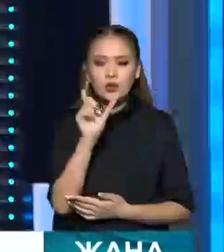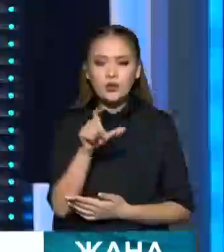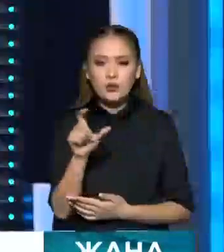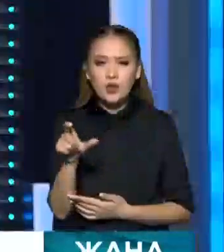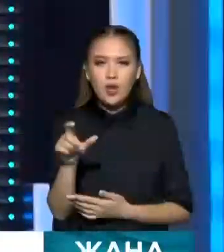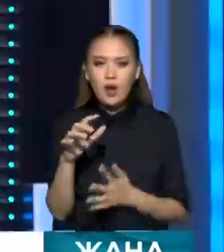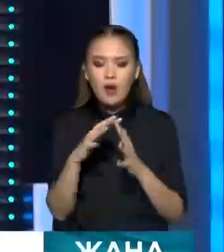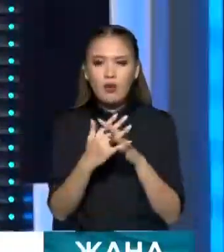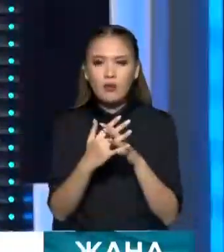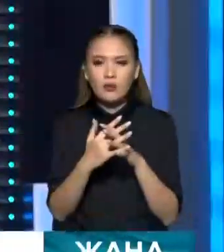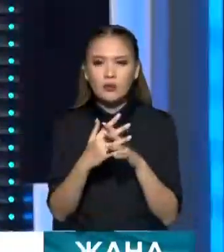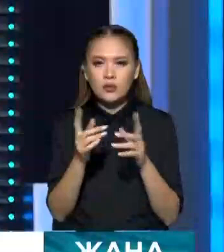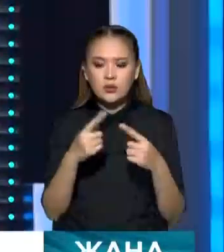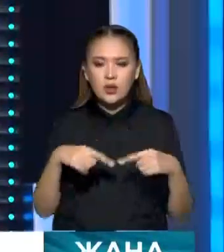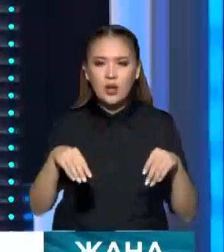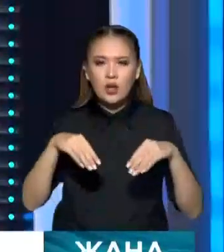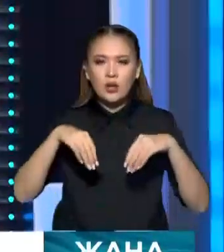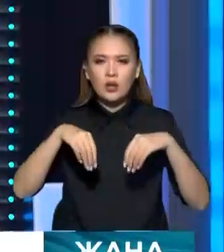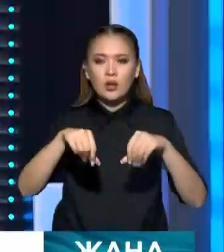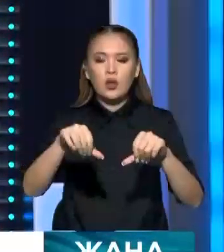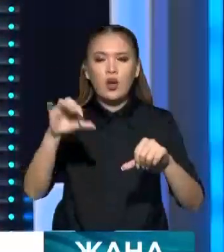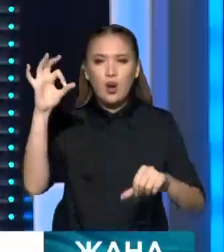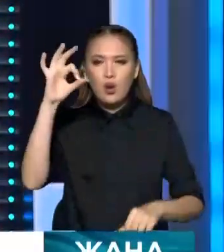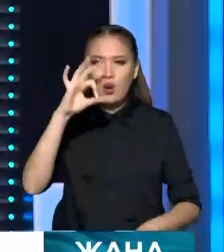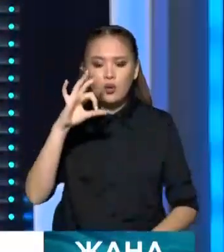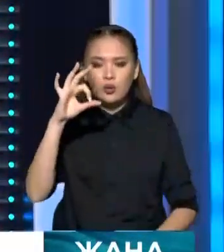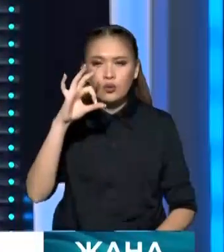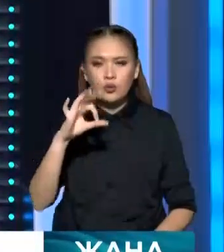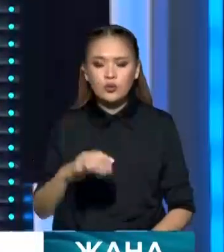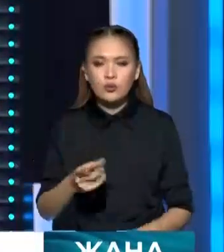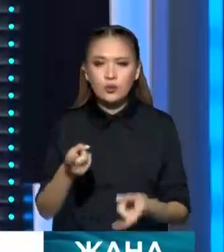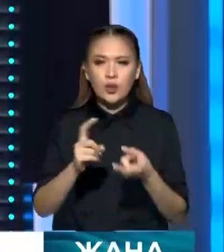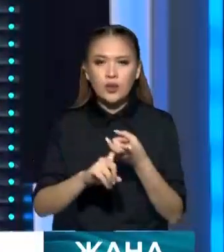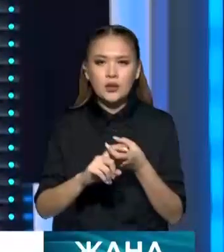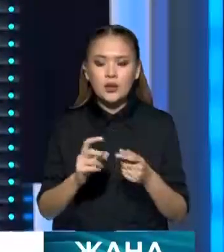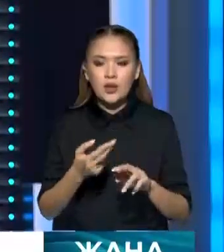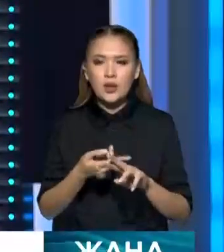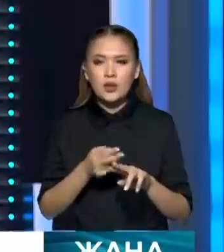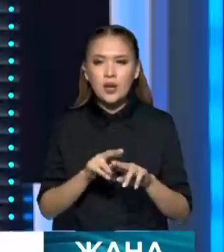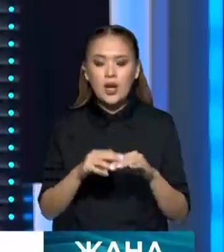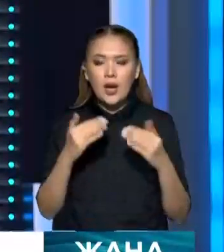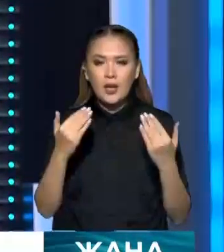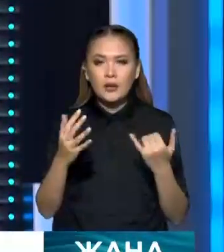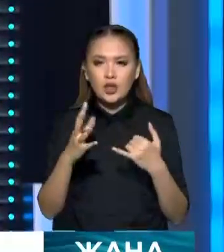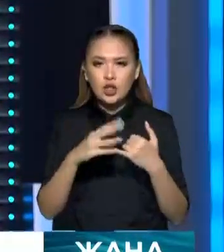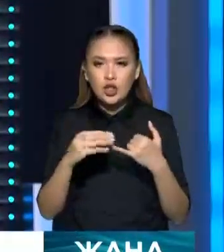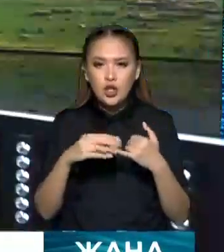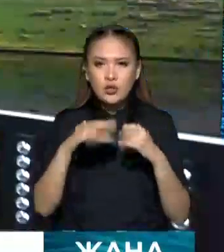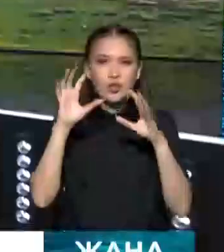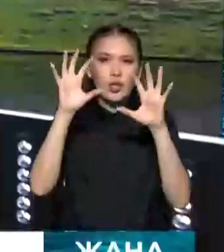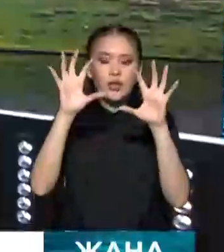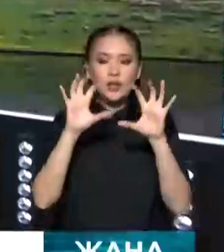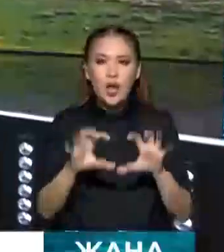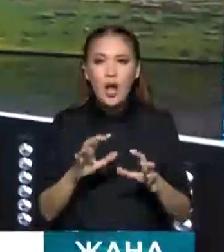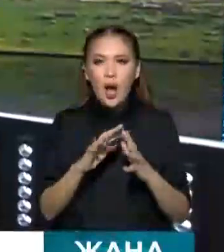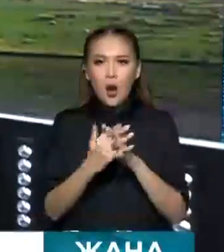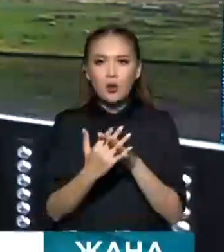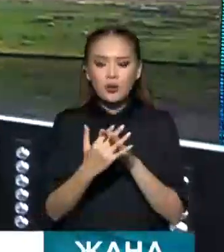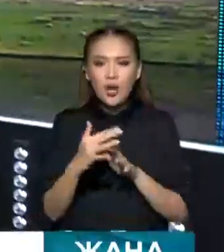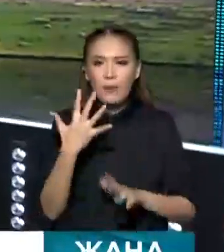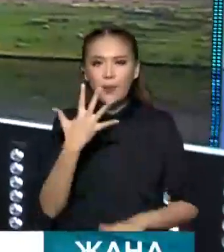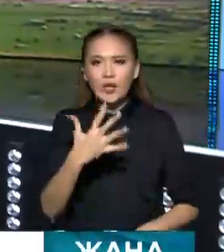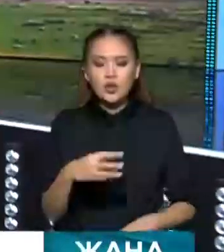ауылдың маңайына егін егілмеу туралы мәселесіне байланысты. Қазір мынау жер туралы заңда ауылдың